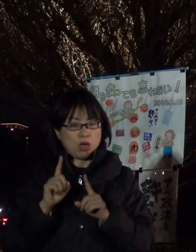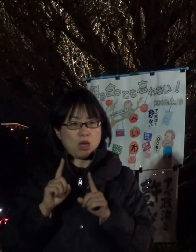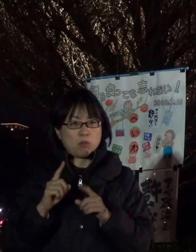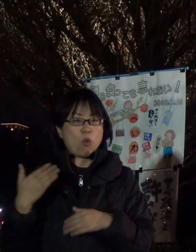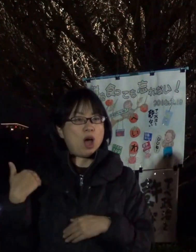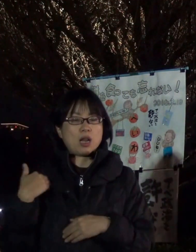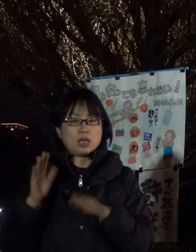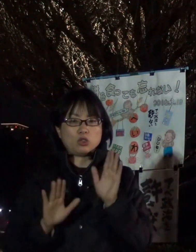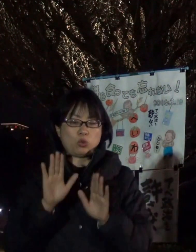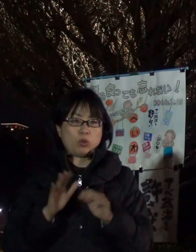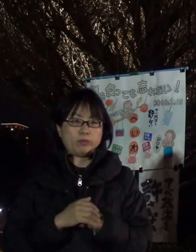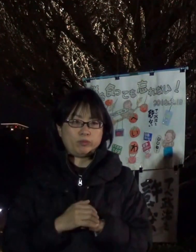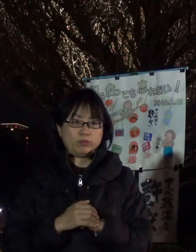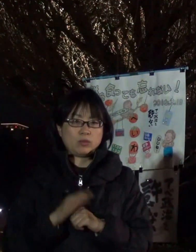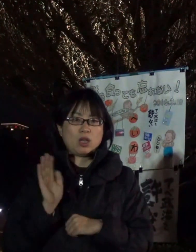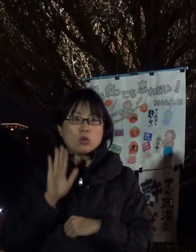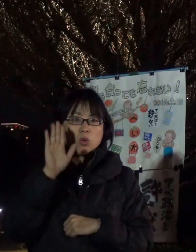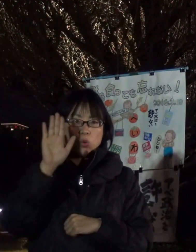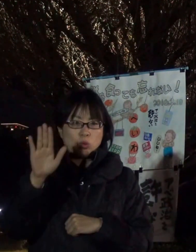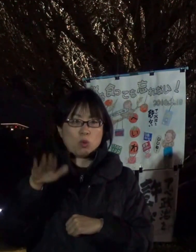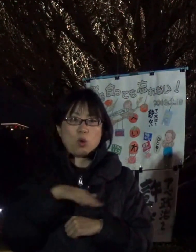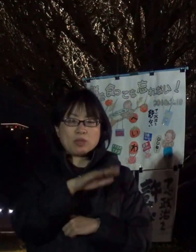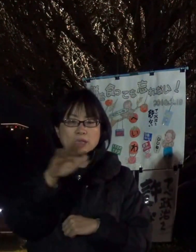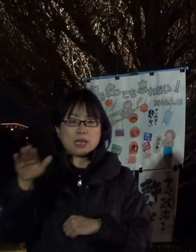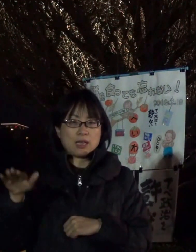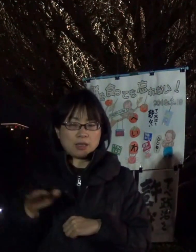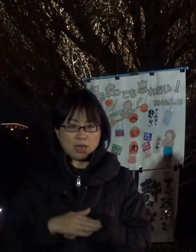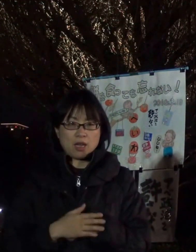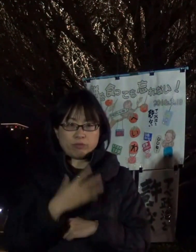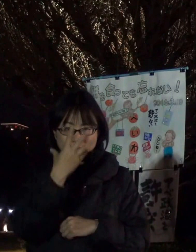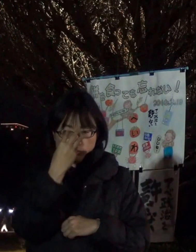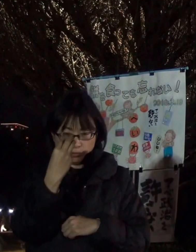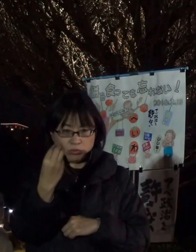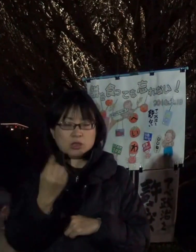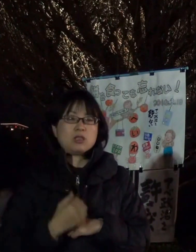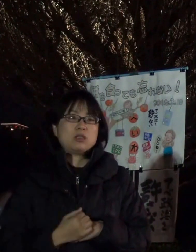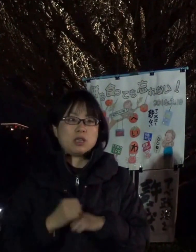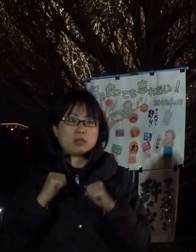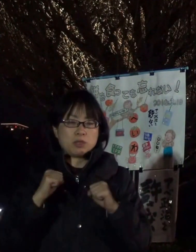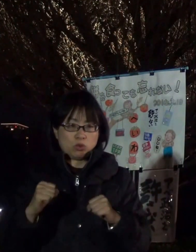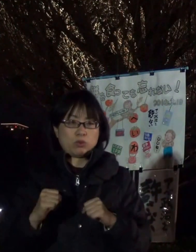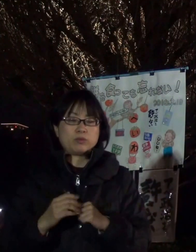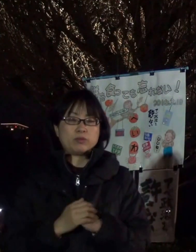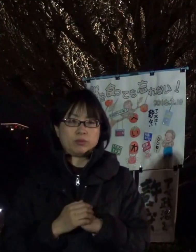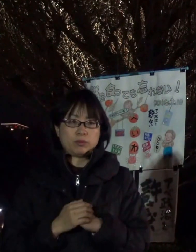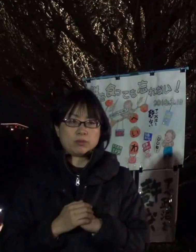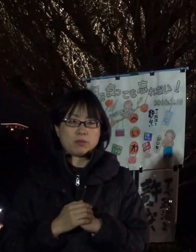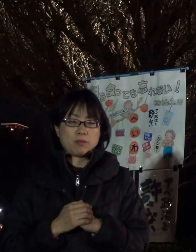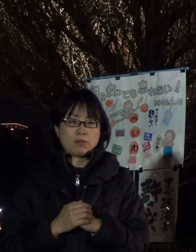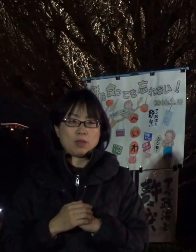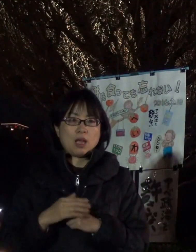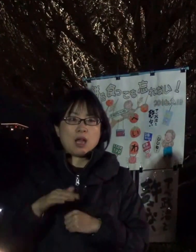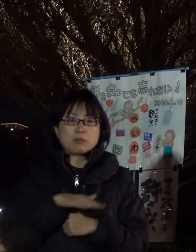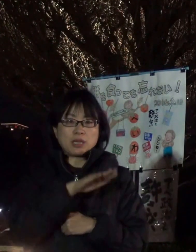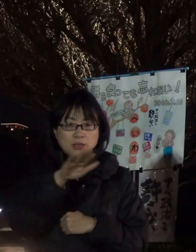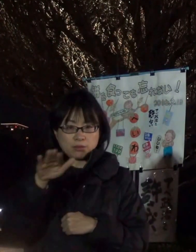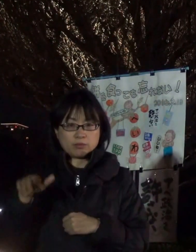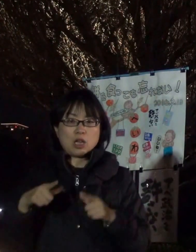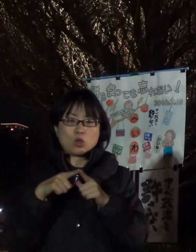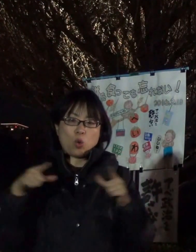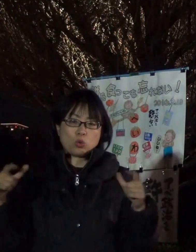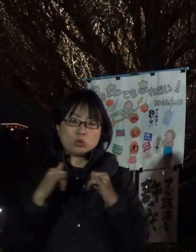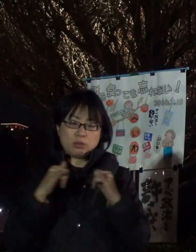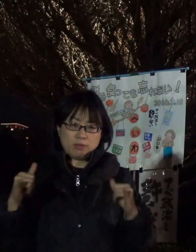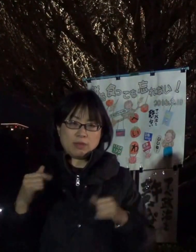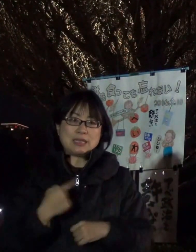も国民で注意していきましょう。政治家とか NHK とか何とか新聞に任せるんじゃなくて、国民が、有権